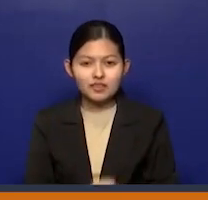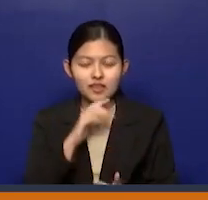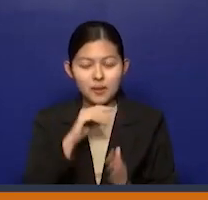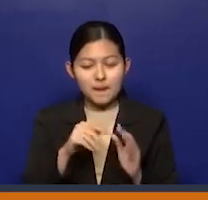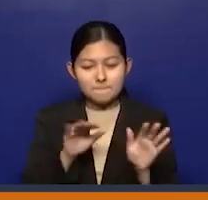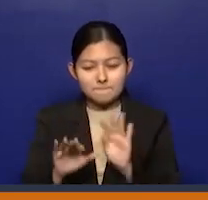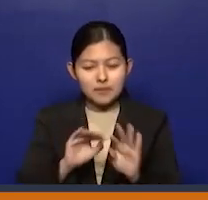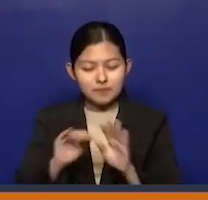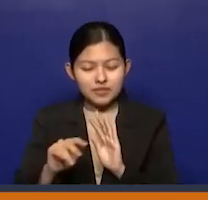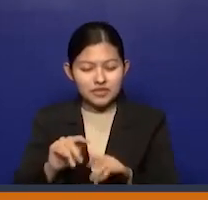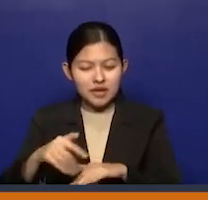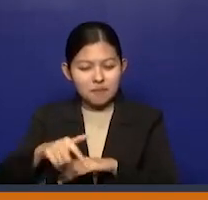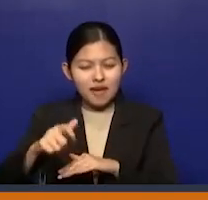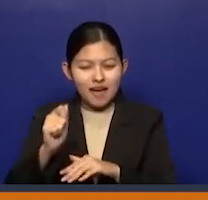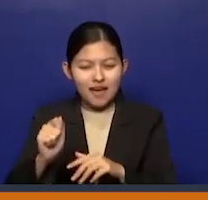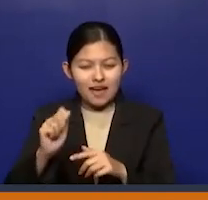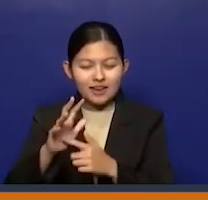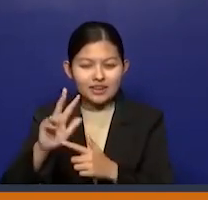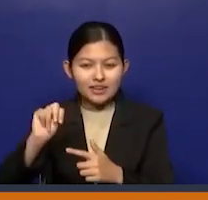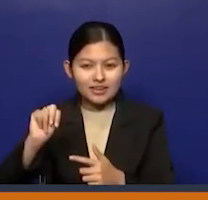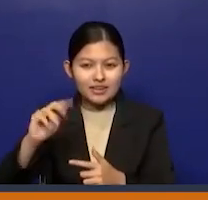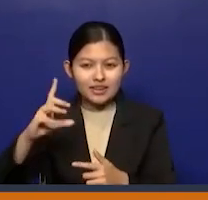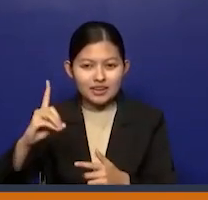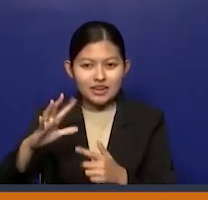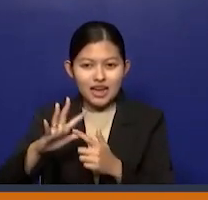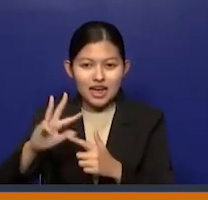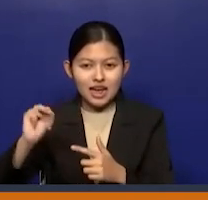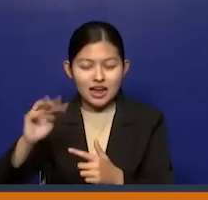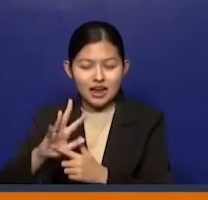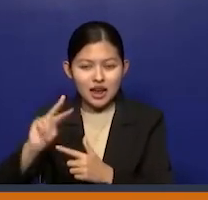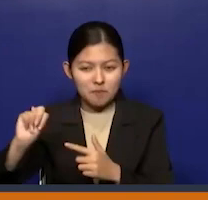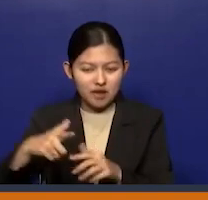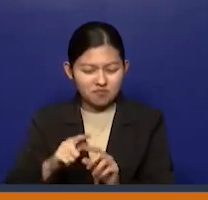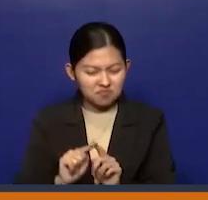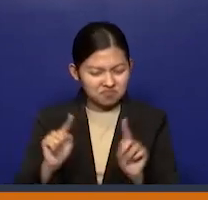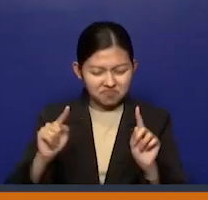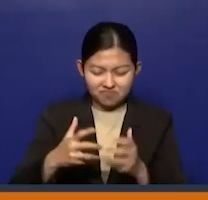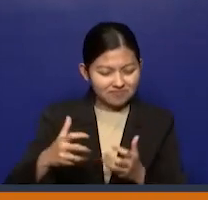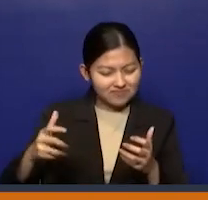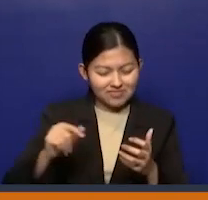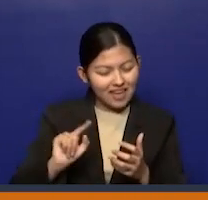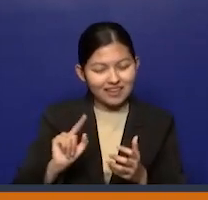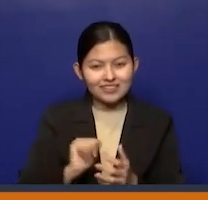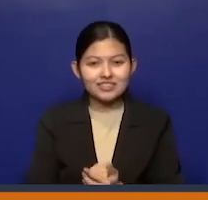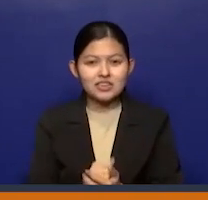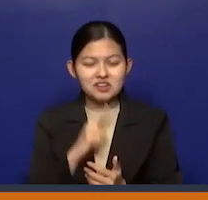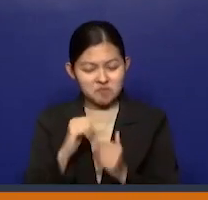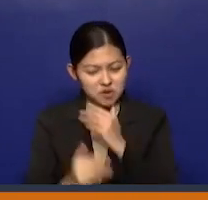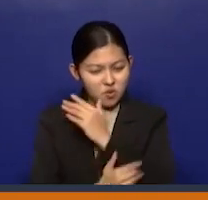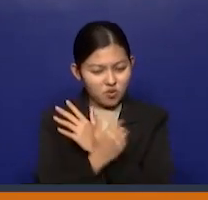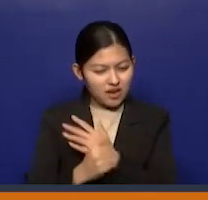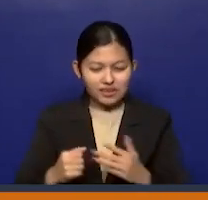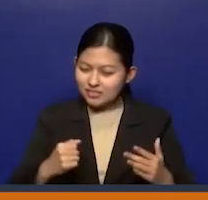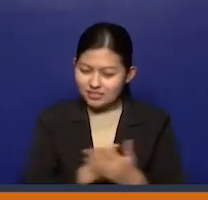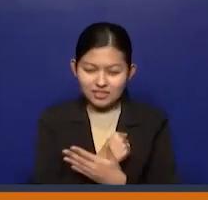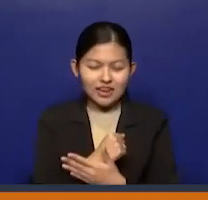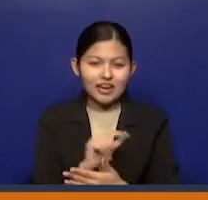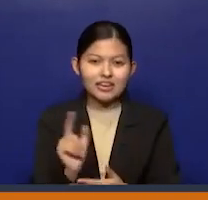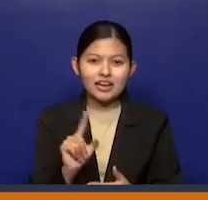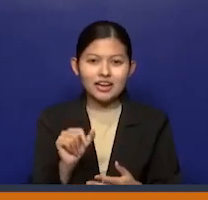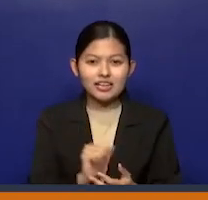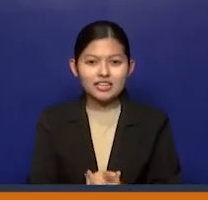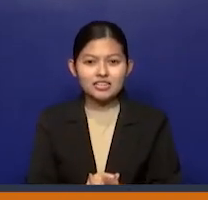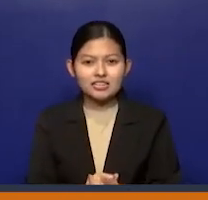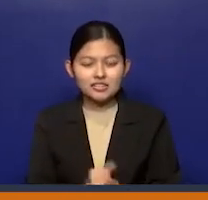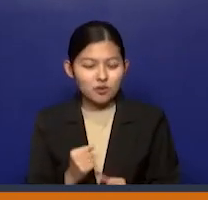คนละราวนะเนี่ยการที่นครศรีธรรมราชประสบกับน้ำท่วมแบบนี้เนี่ยมันจึงเป็นโอกาสที่น่าเสียดายที่เราจะ